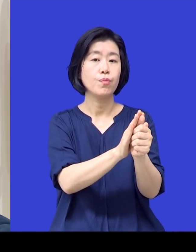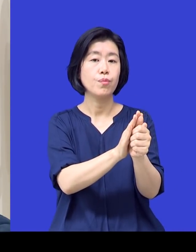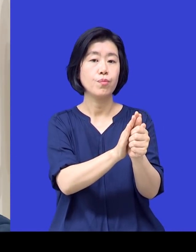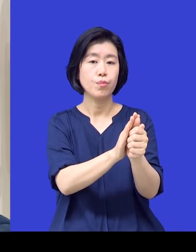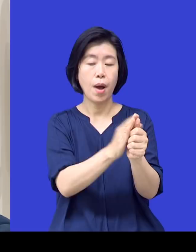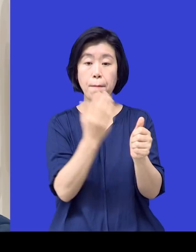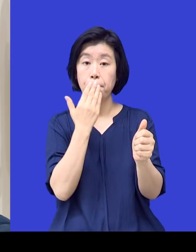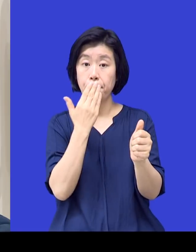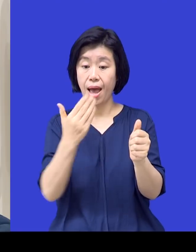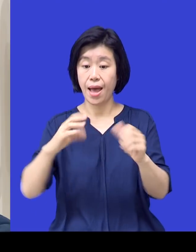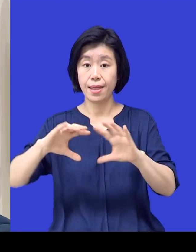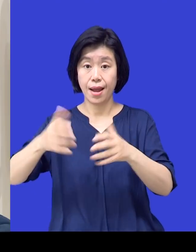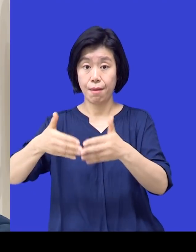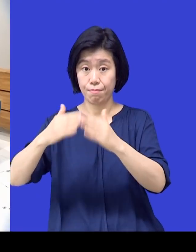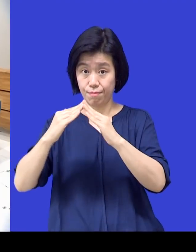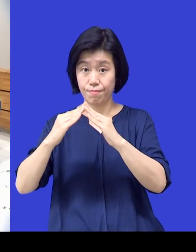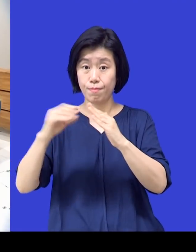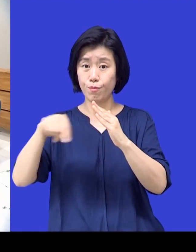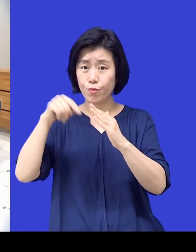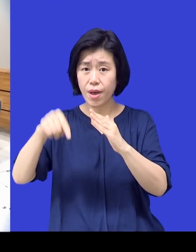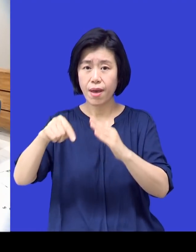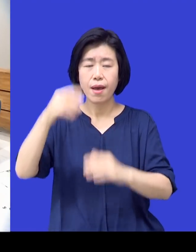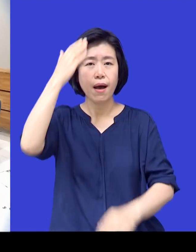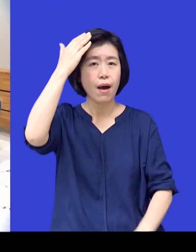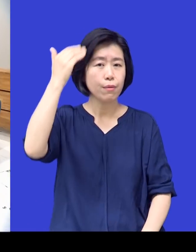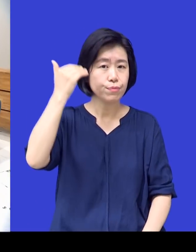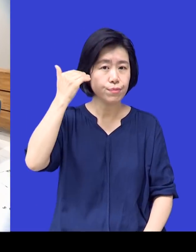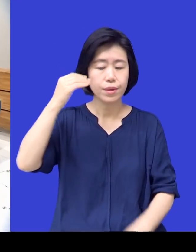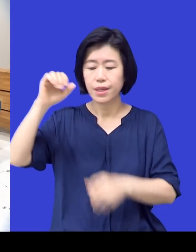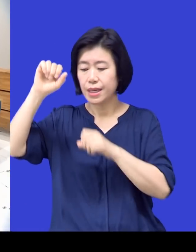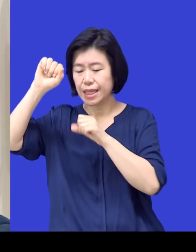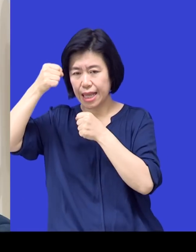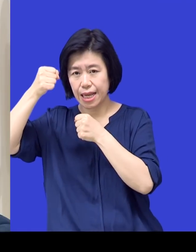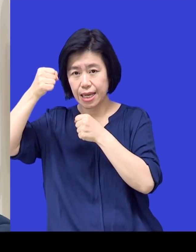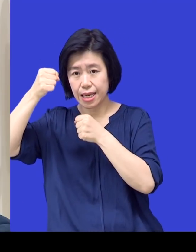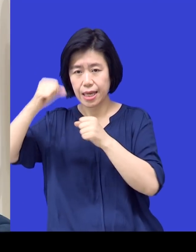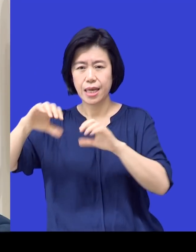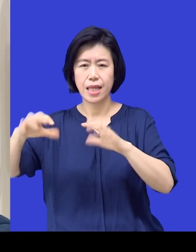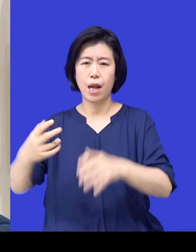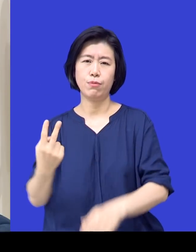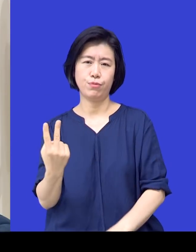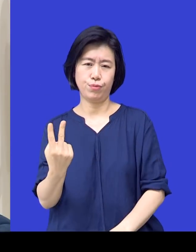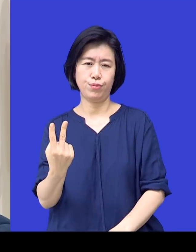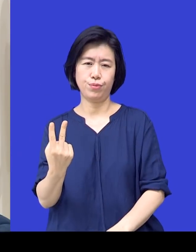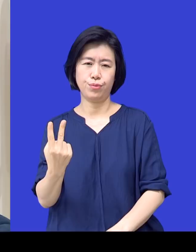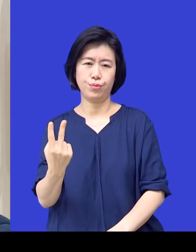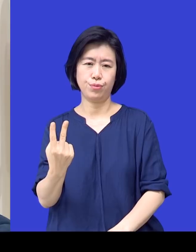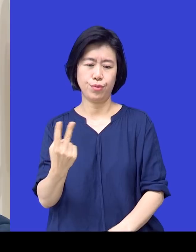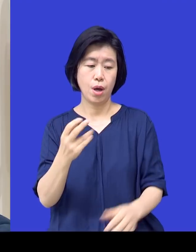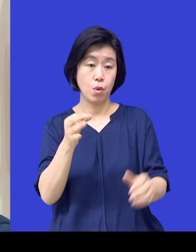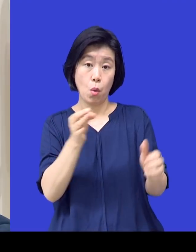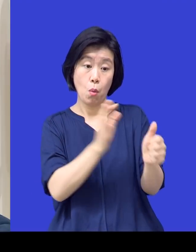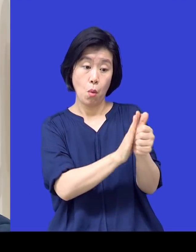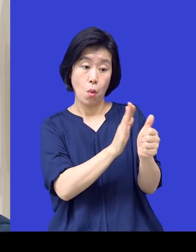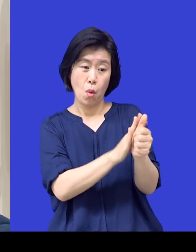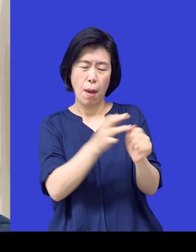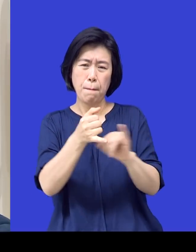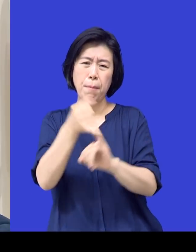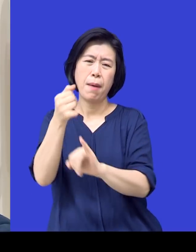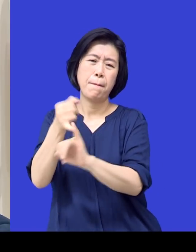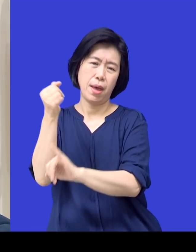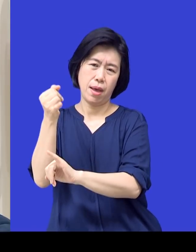확률이 가장 높아요. 아, 예. 예를 들어서 독일하고 이